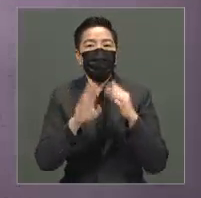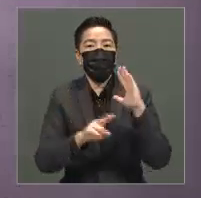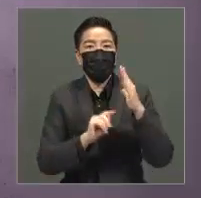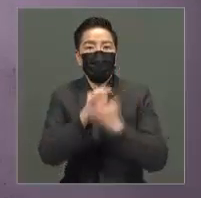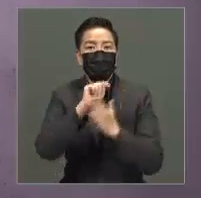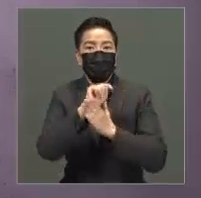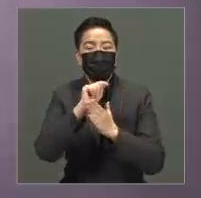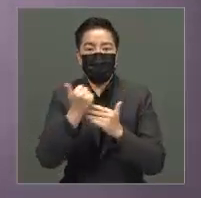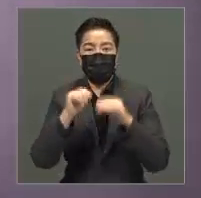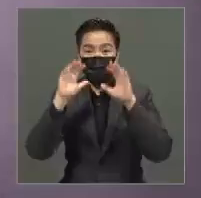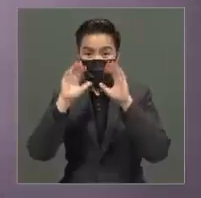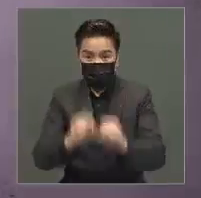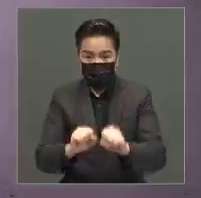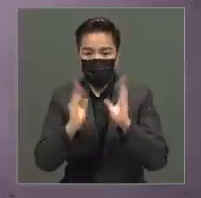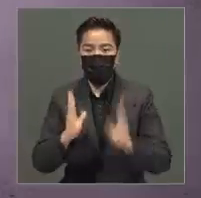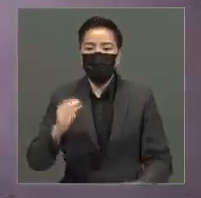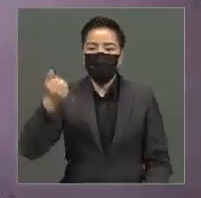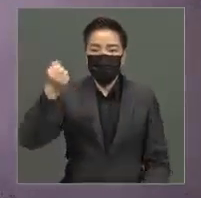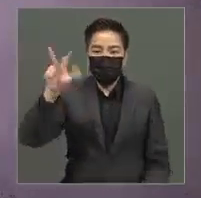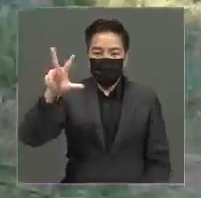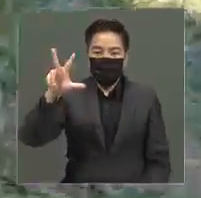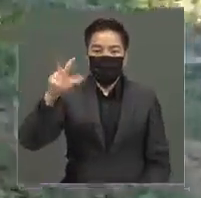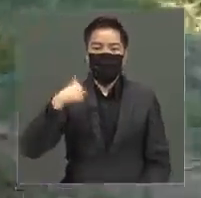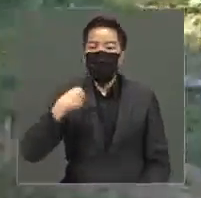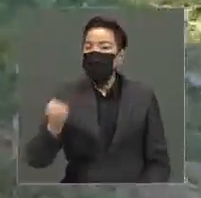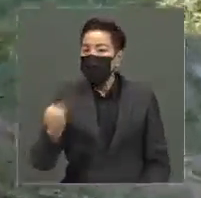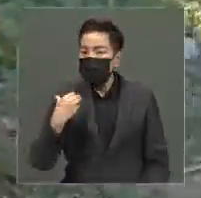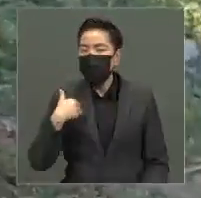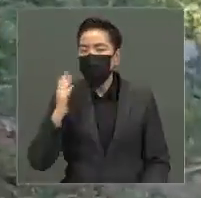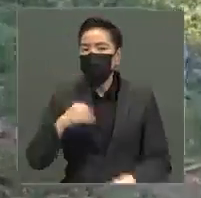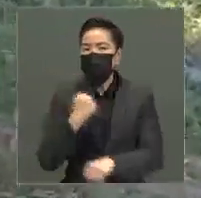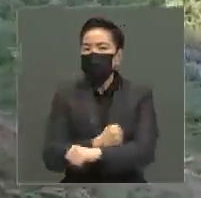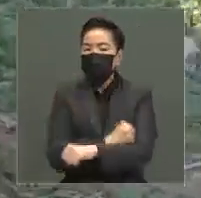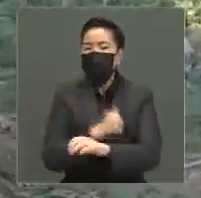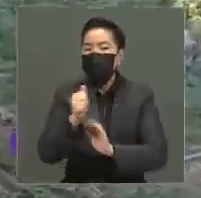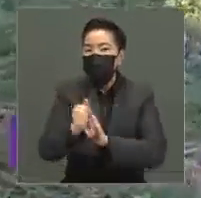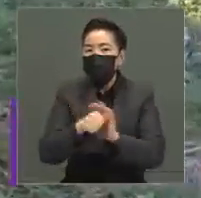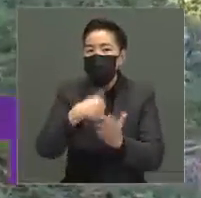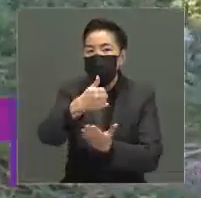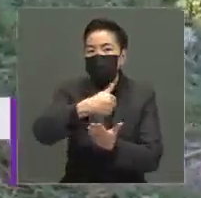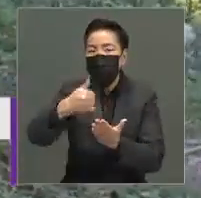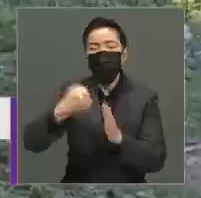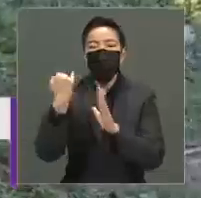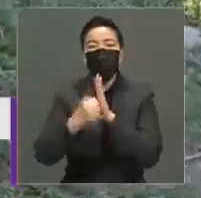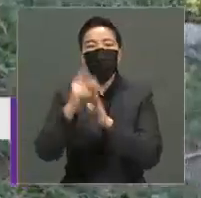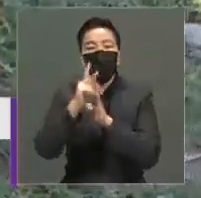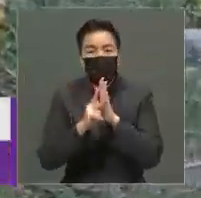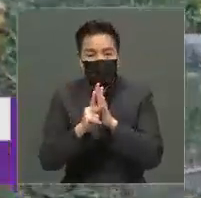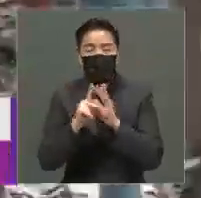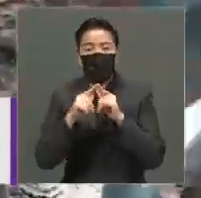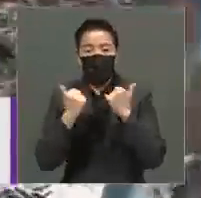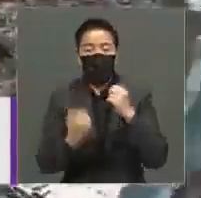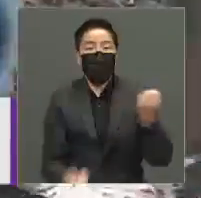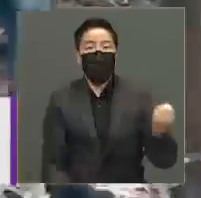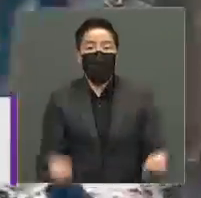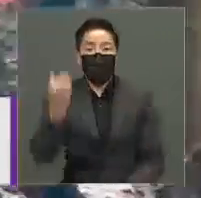ตากจับได้ถึง13คนครับหลังจากรับแจ้งนะครับว่ามีแรงงานต่างด้าวแอบลักลอบเข้าเมืองโดยผิดกฎหมายที่บริเวณ